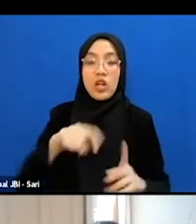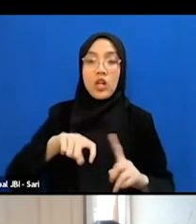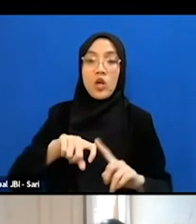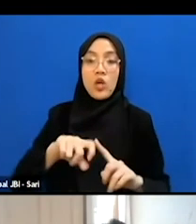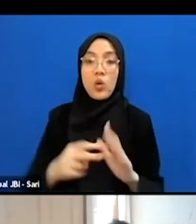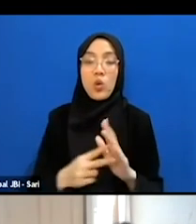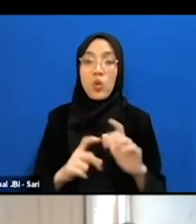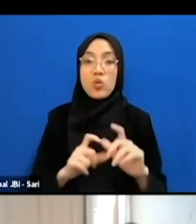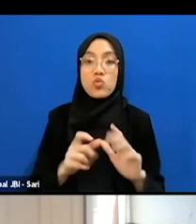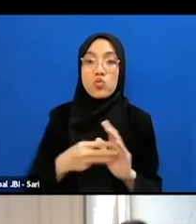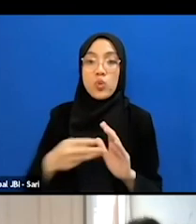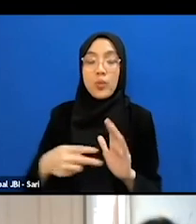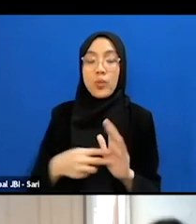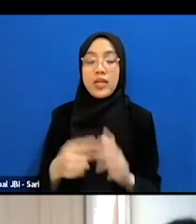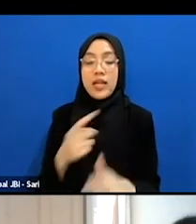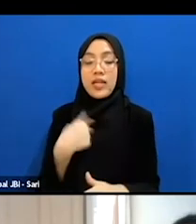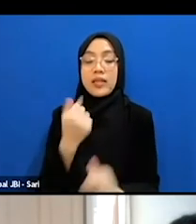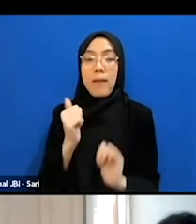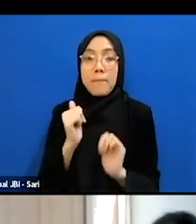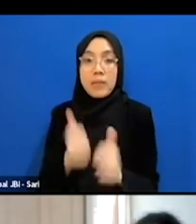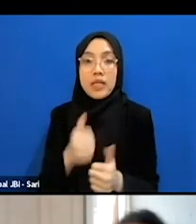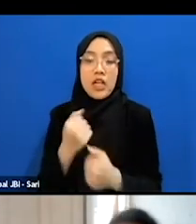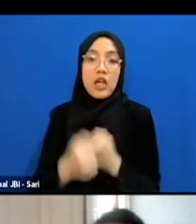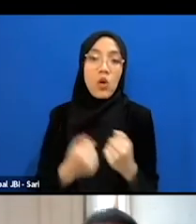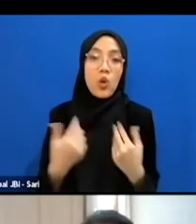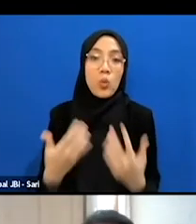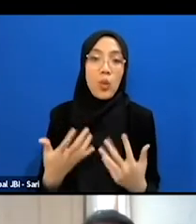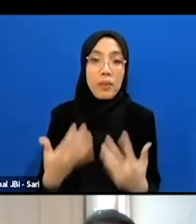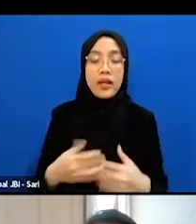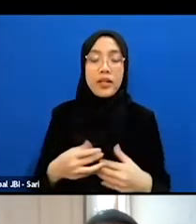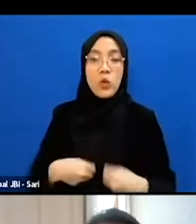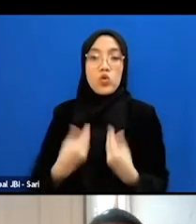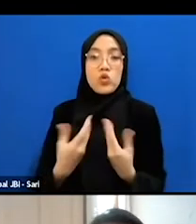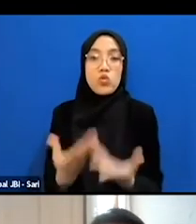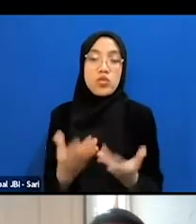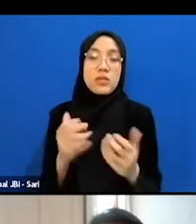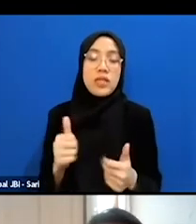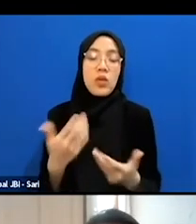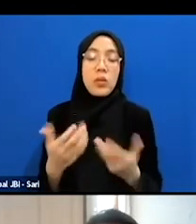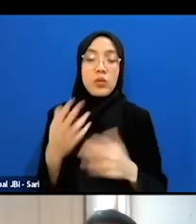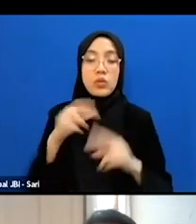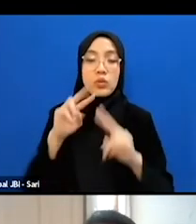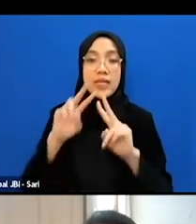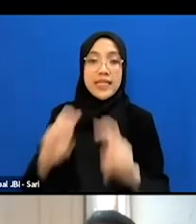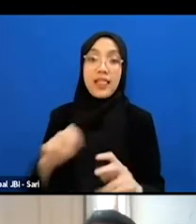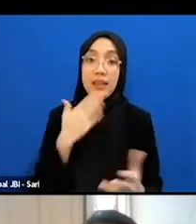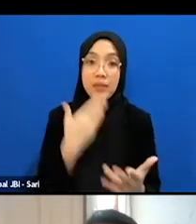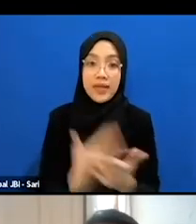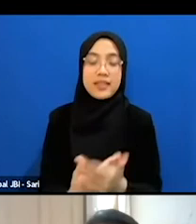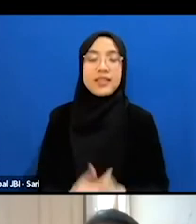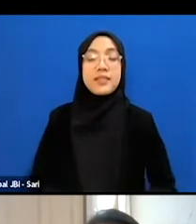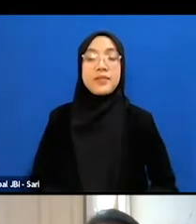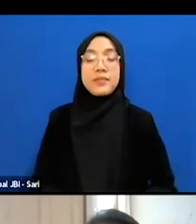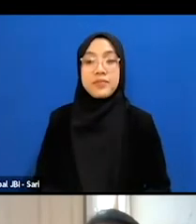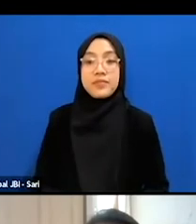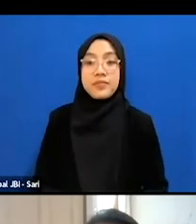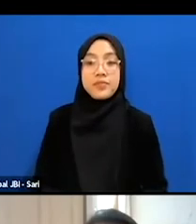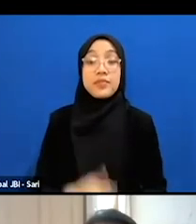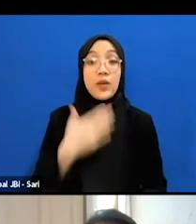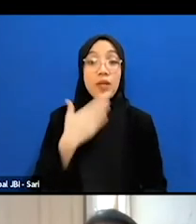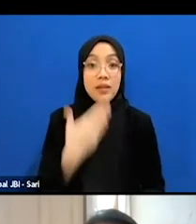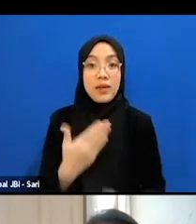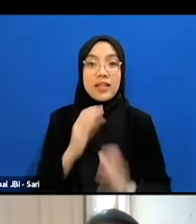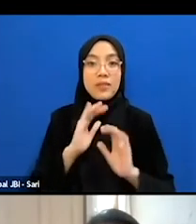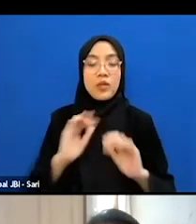Apanya yang bisa kita bisa kontribusikan dalam riset ini itu aja terima kasih terima kasih